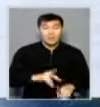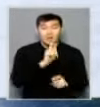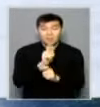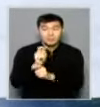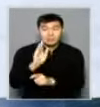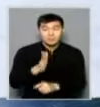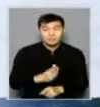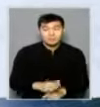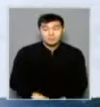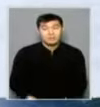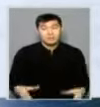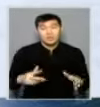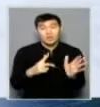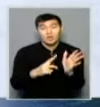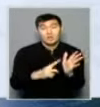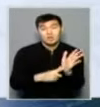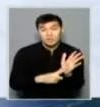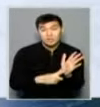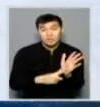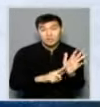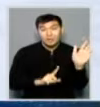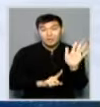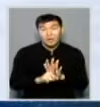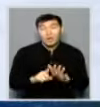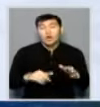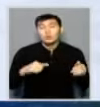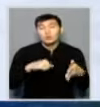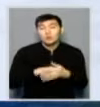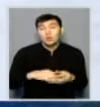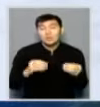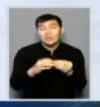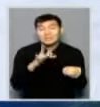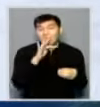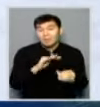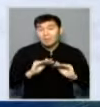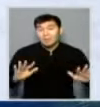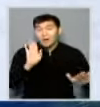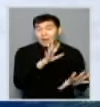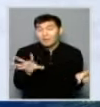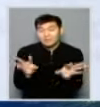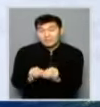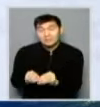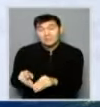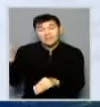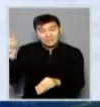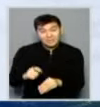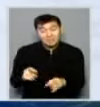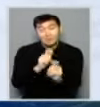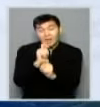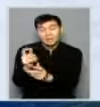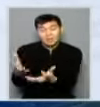береміз. Ограничение сол 7 жастан бастап 15 жасқа дейін балдар келеді. Ата-анасымен келіп, ата-анасымен бірге кетеді. Подарокты